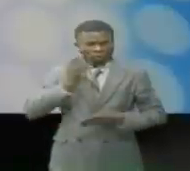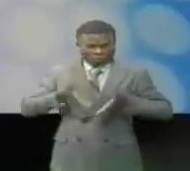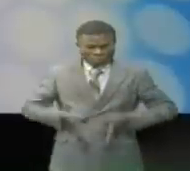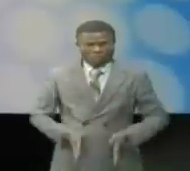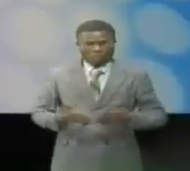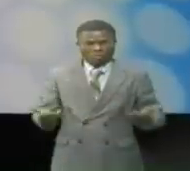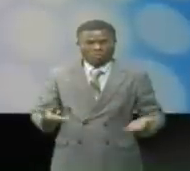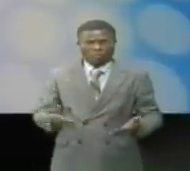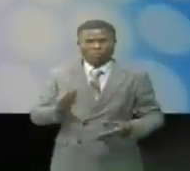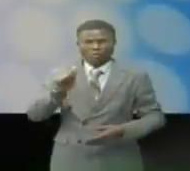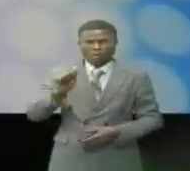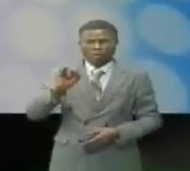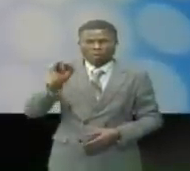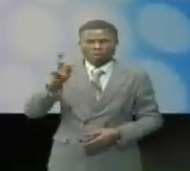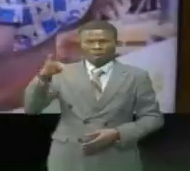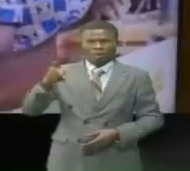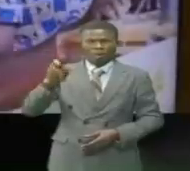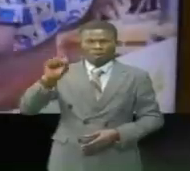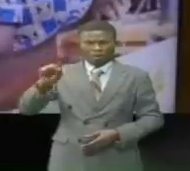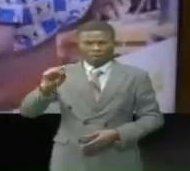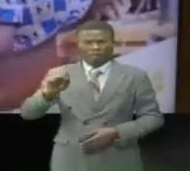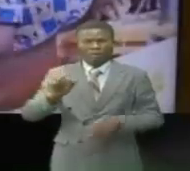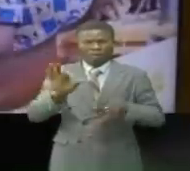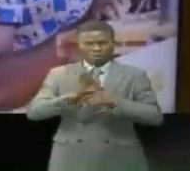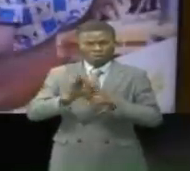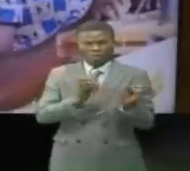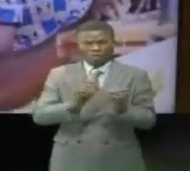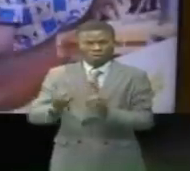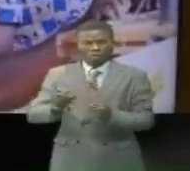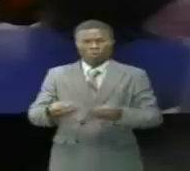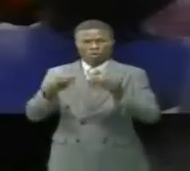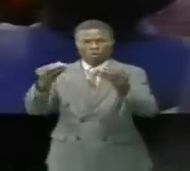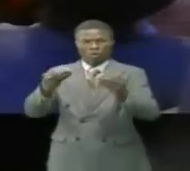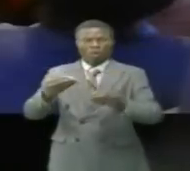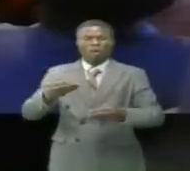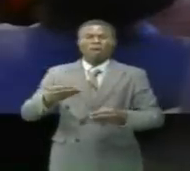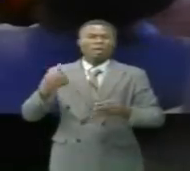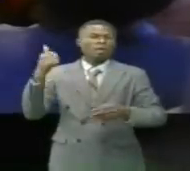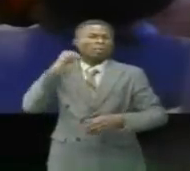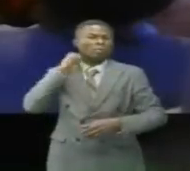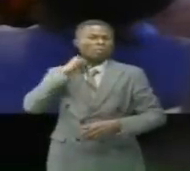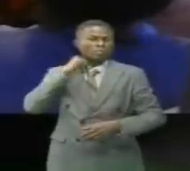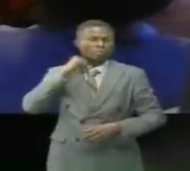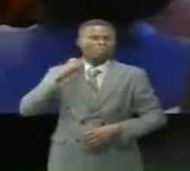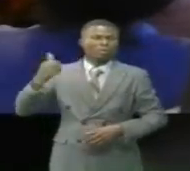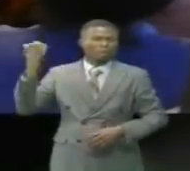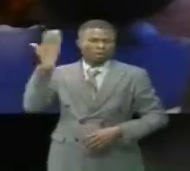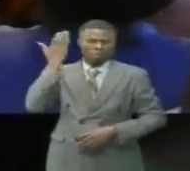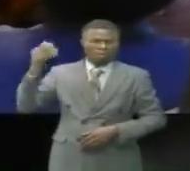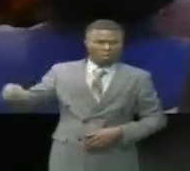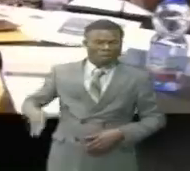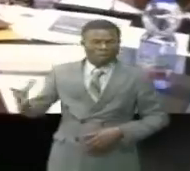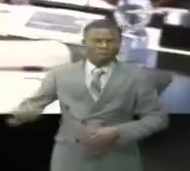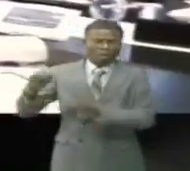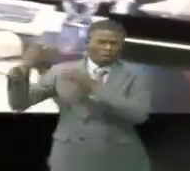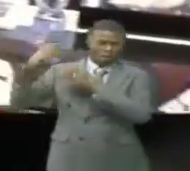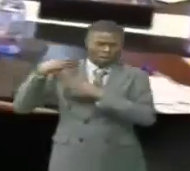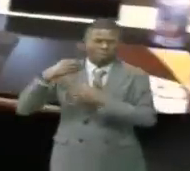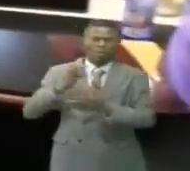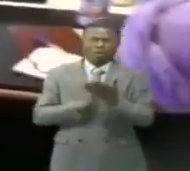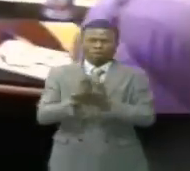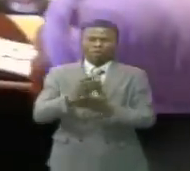reproductive. L'AIPAS a organisé cet atelier en vue de doter le personnel soignant des capacités de prise en charge de ces